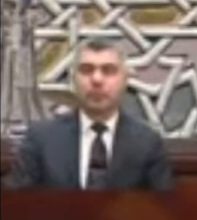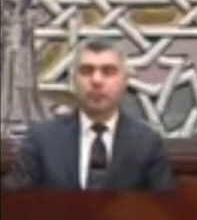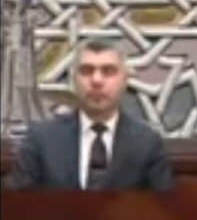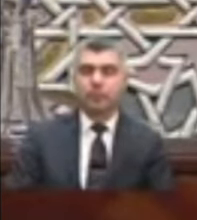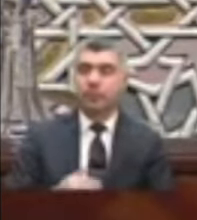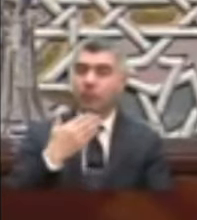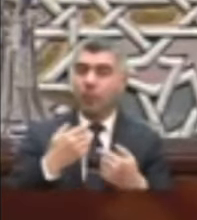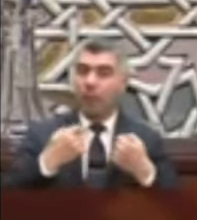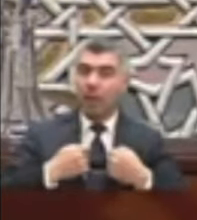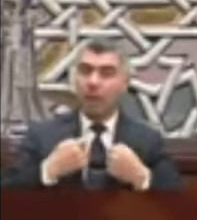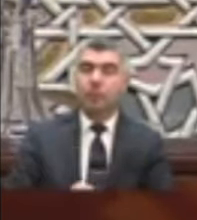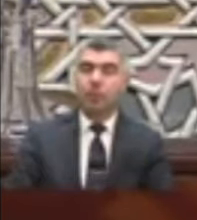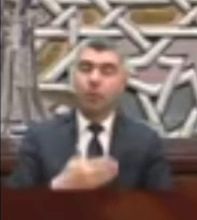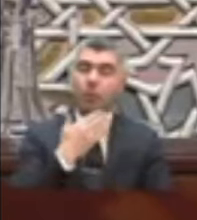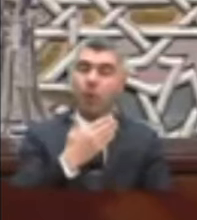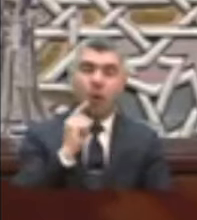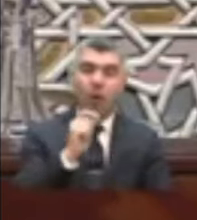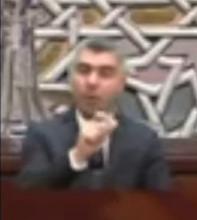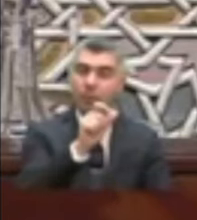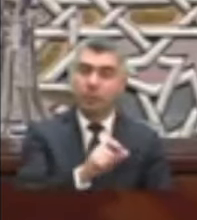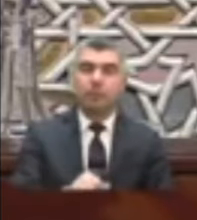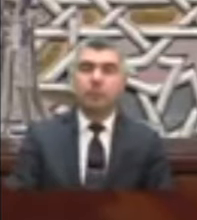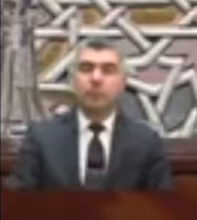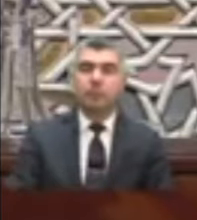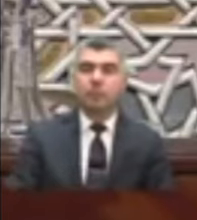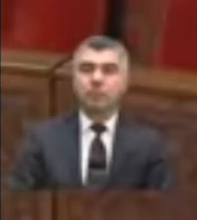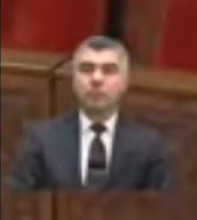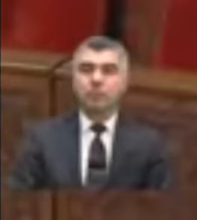شكرا السيد الرئيس، وشكرا السيد النائب المحترم